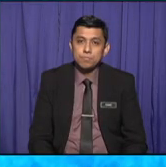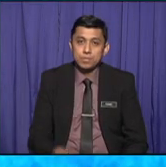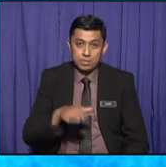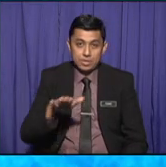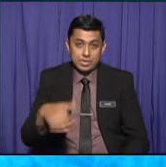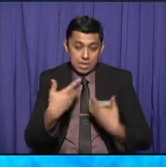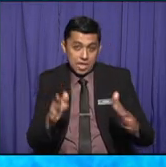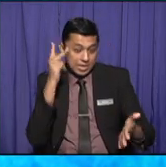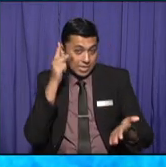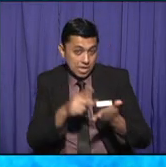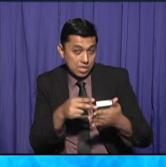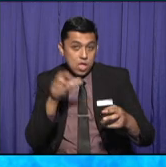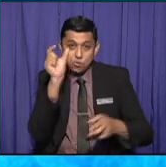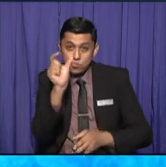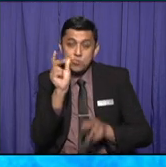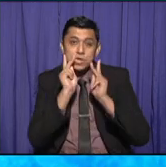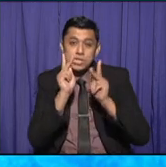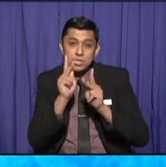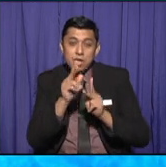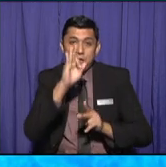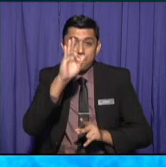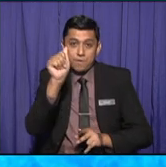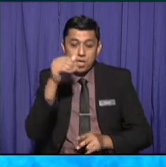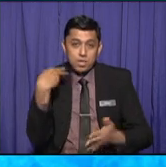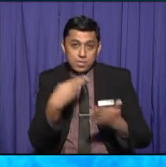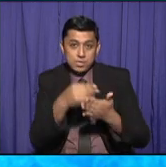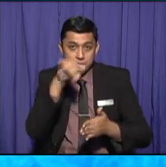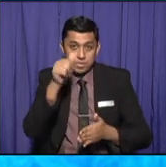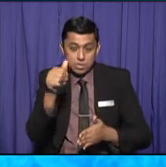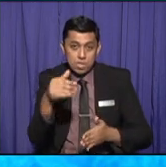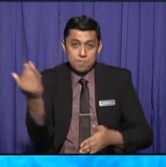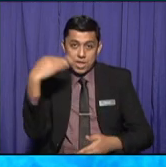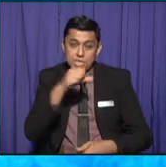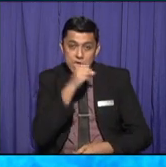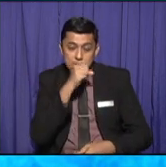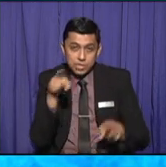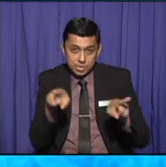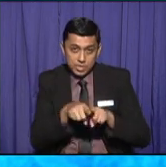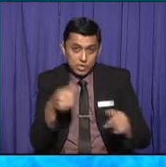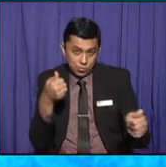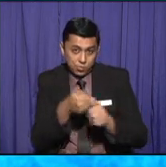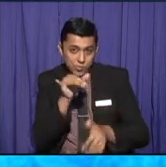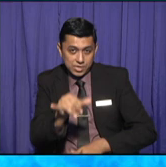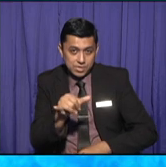Adik-adik dah kenal suku kata fa hingga ja. Jom kita menyanyi bersama. Adik-adik ikut ya.